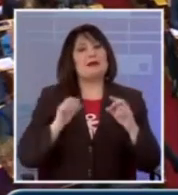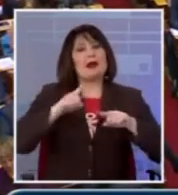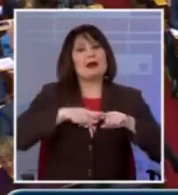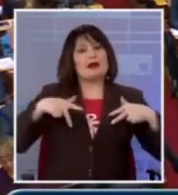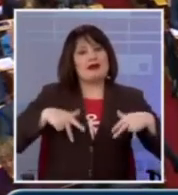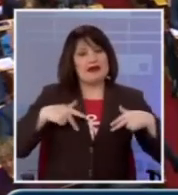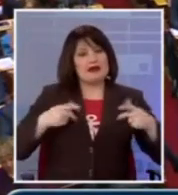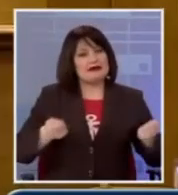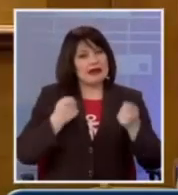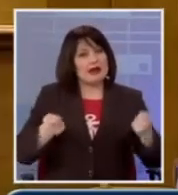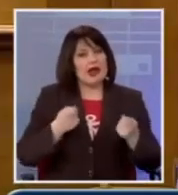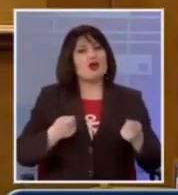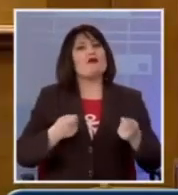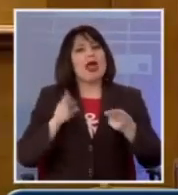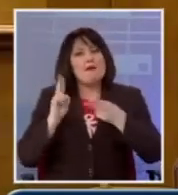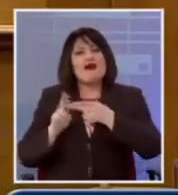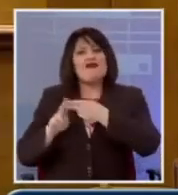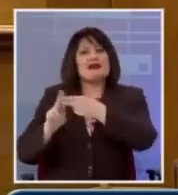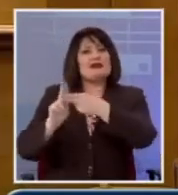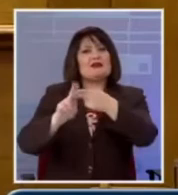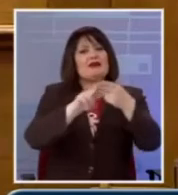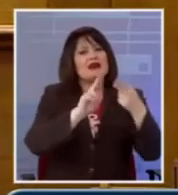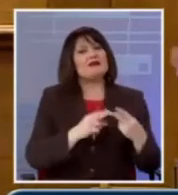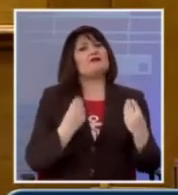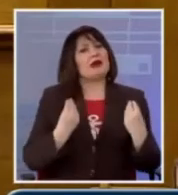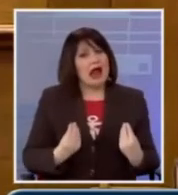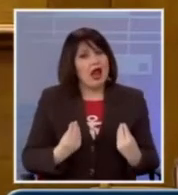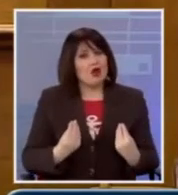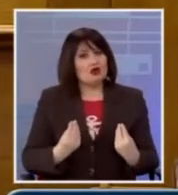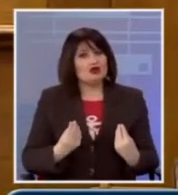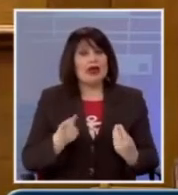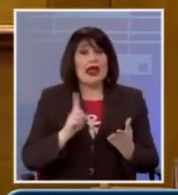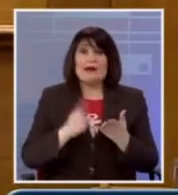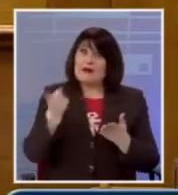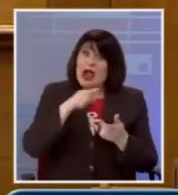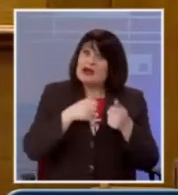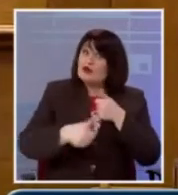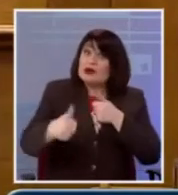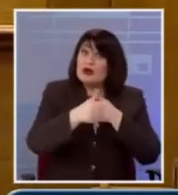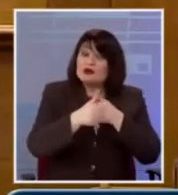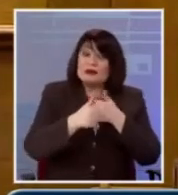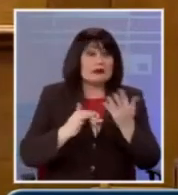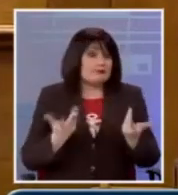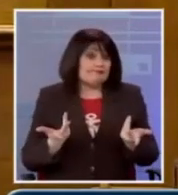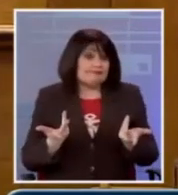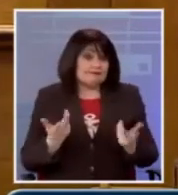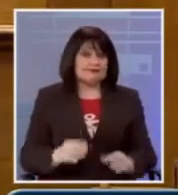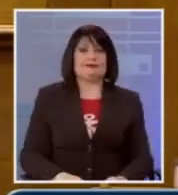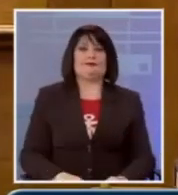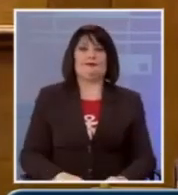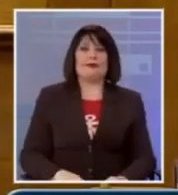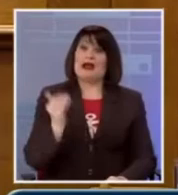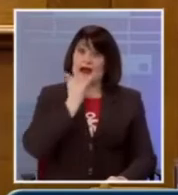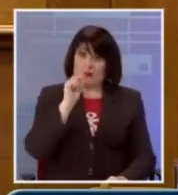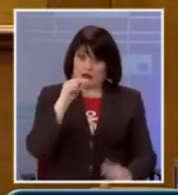κυβέρνηση έχει κάνει μια σειρά επαφές. Τις έκανε καλώς ή έπρεπε να έχει άλλες προτεραιότητες? Θα έρθουν στη Βουλή